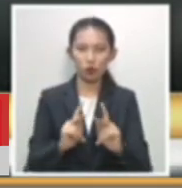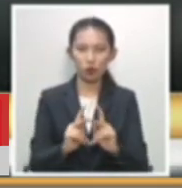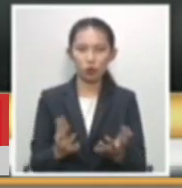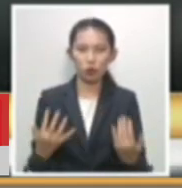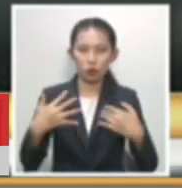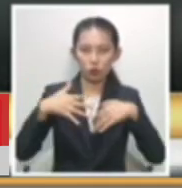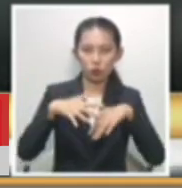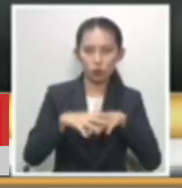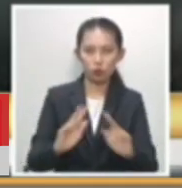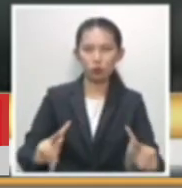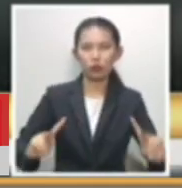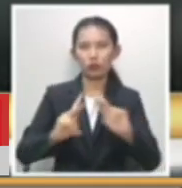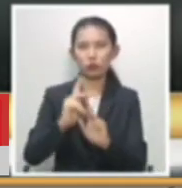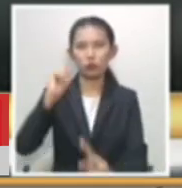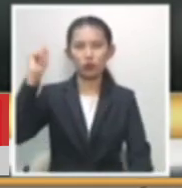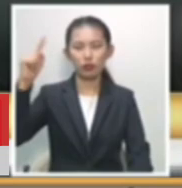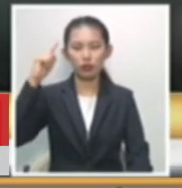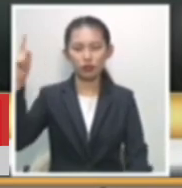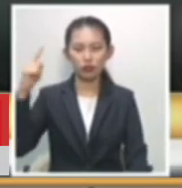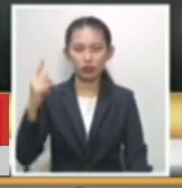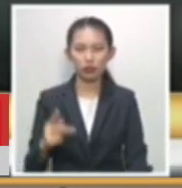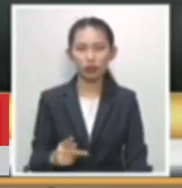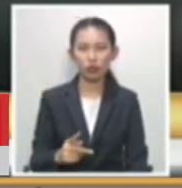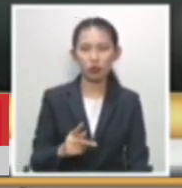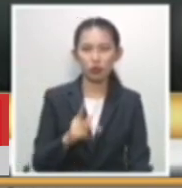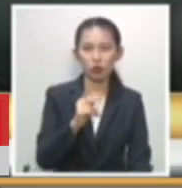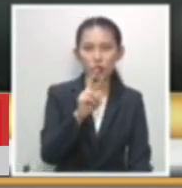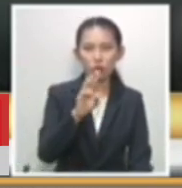คะว่ากรมนี้ได้รับเงินเท่าไหร่